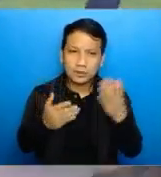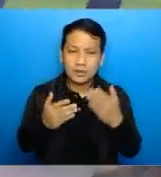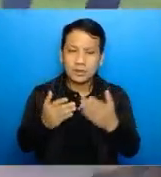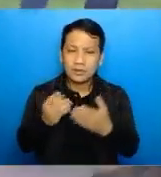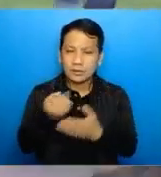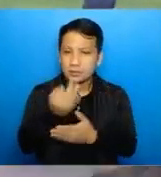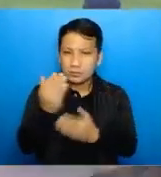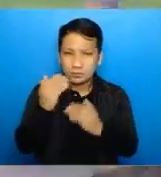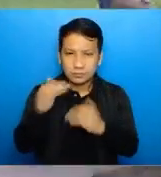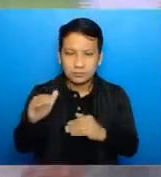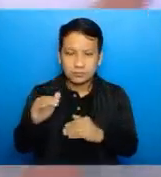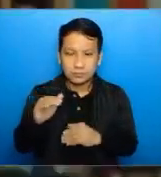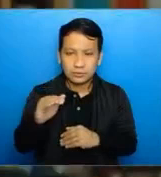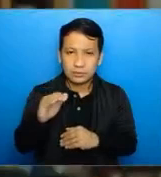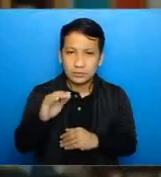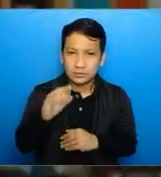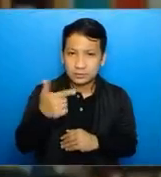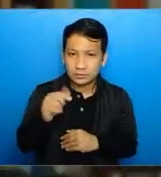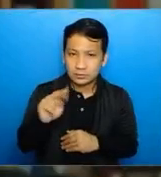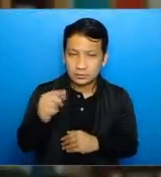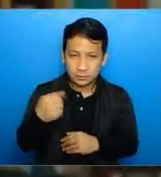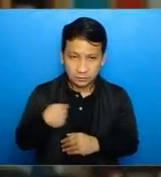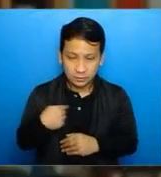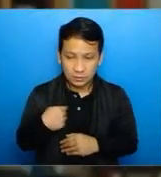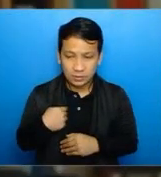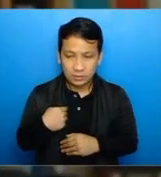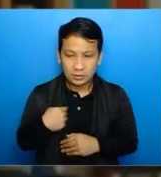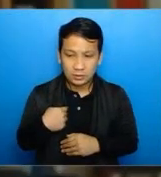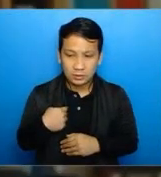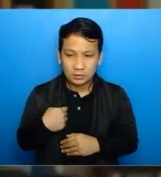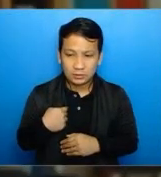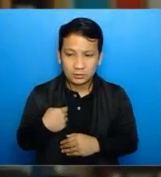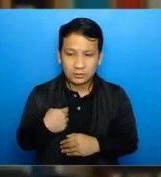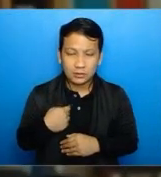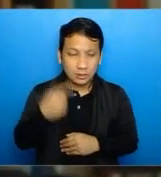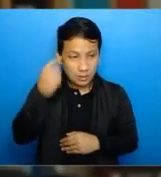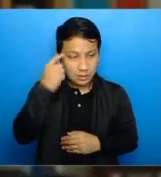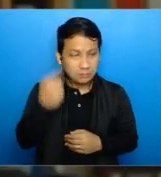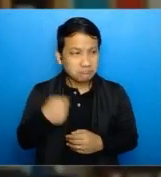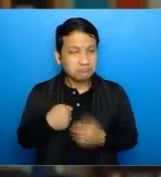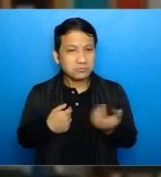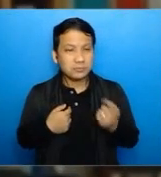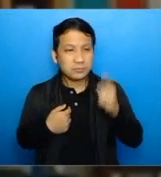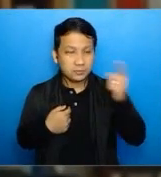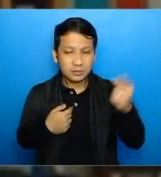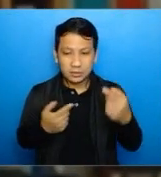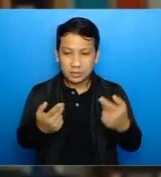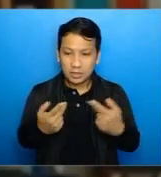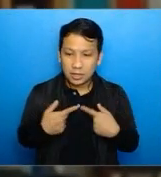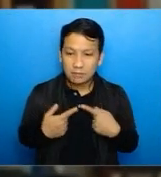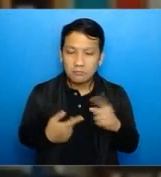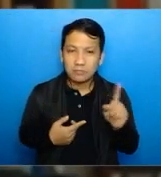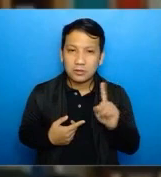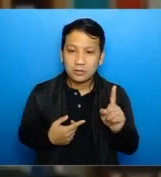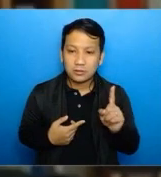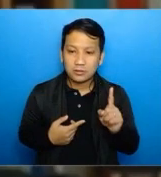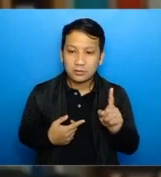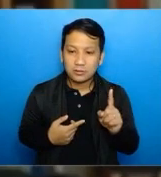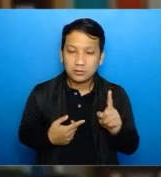genomic surveillance. Sa akin, tip of the iceberg yung pagkakaroon ng Region